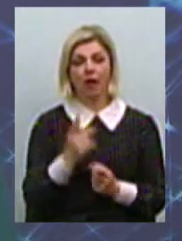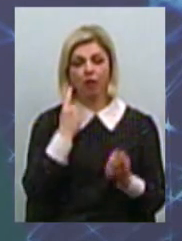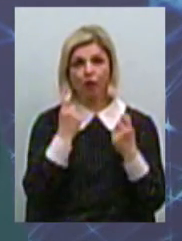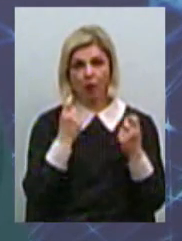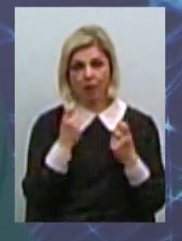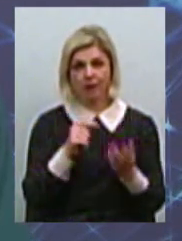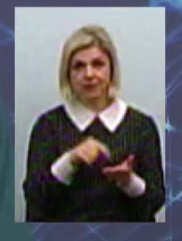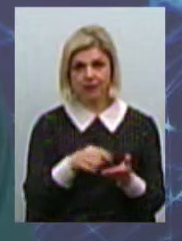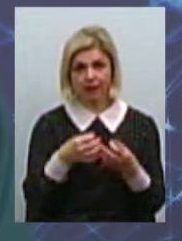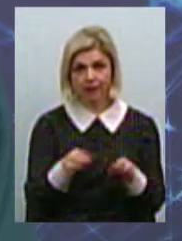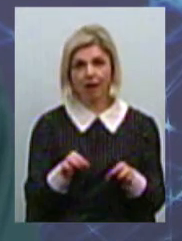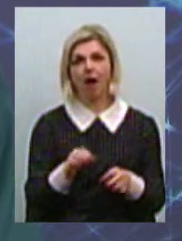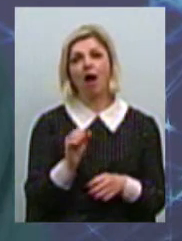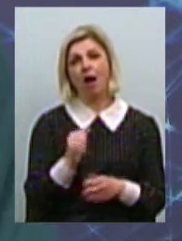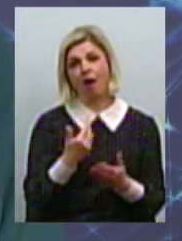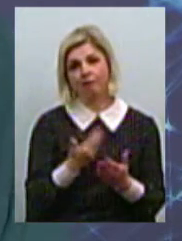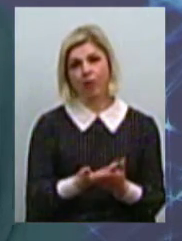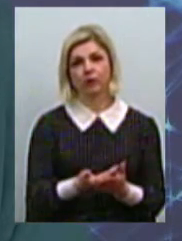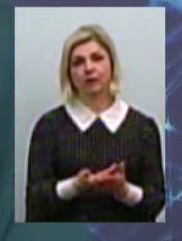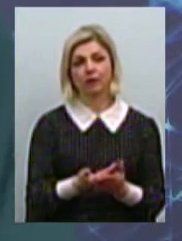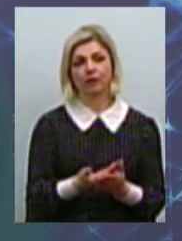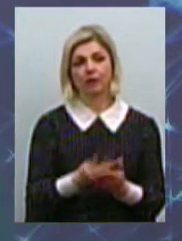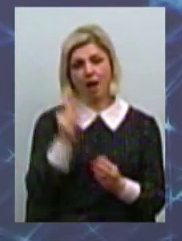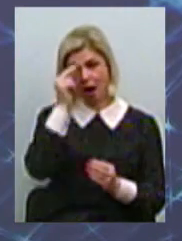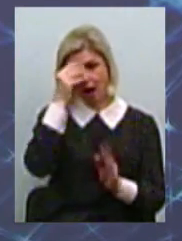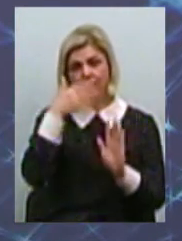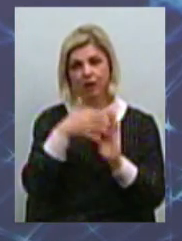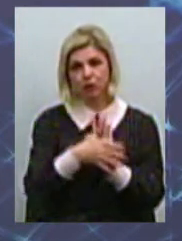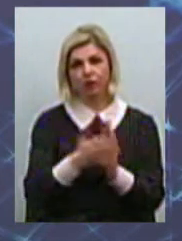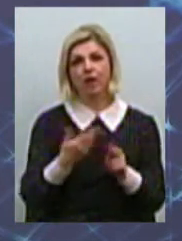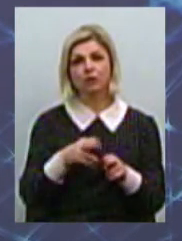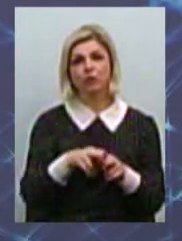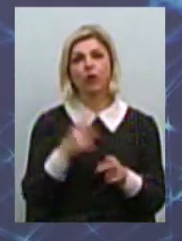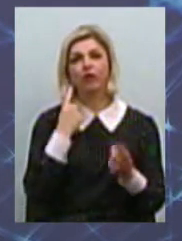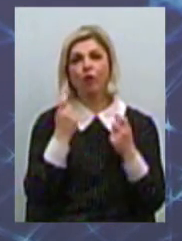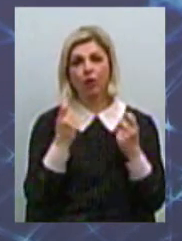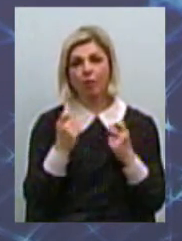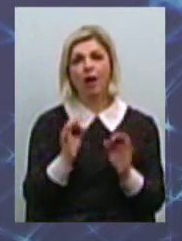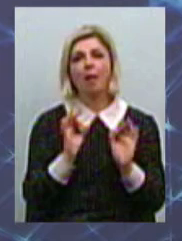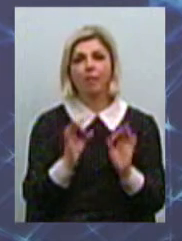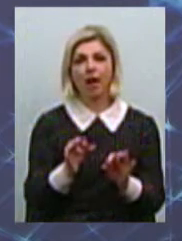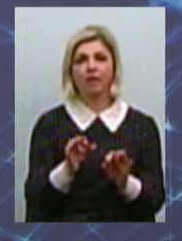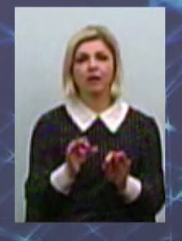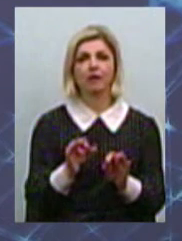інформації. А от аналізувати цю інформацію і правильно